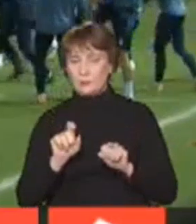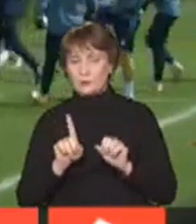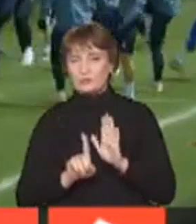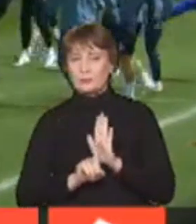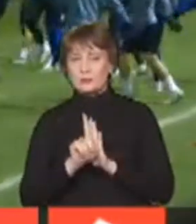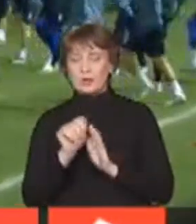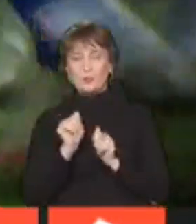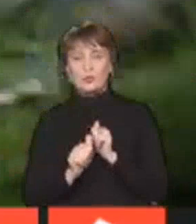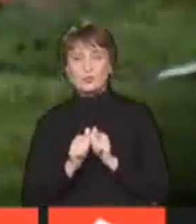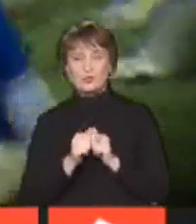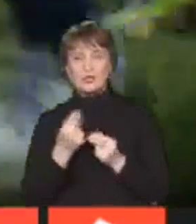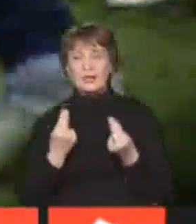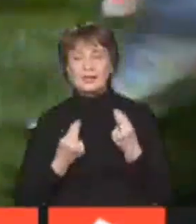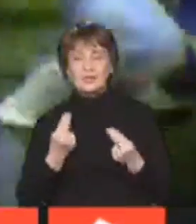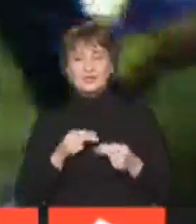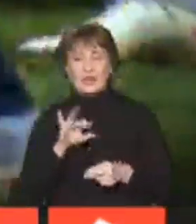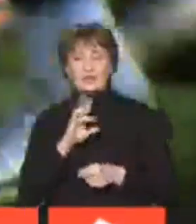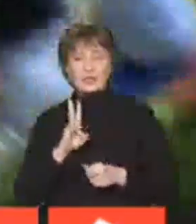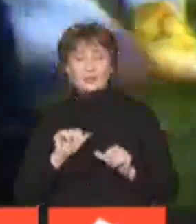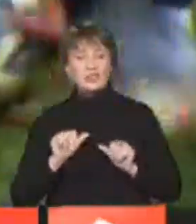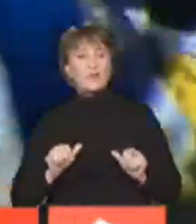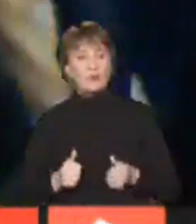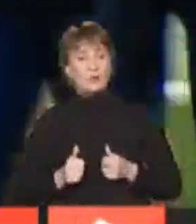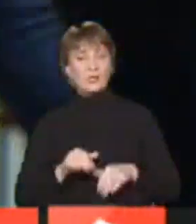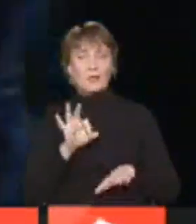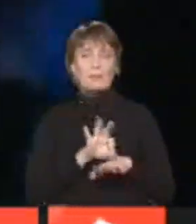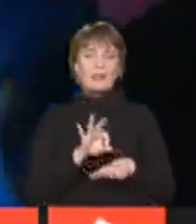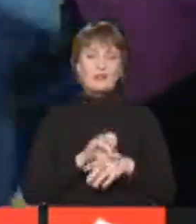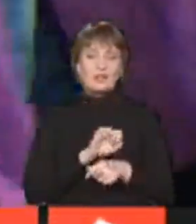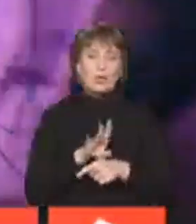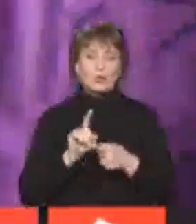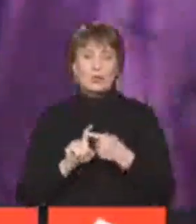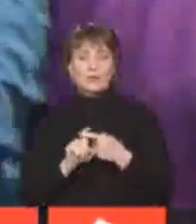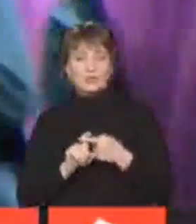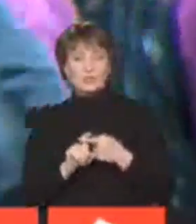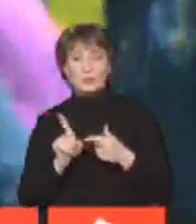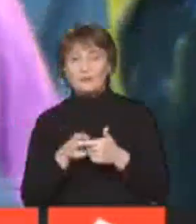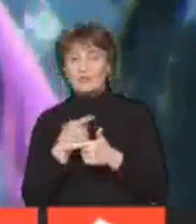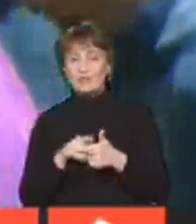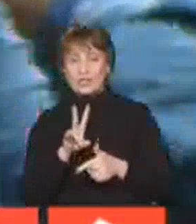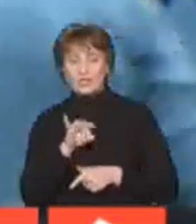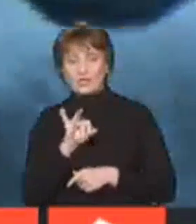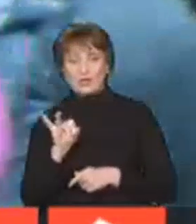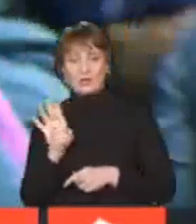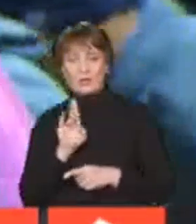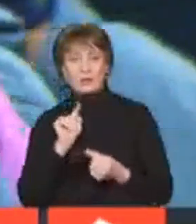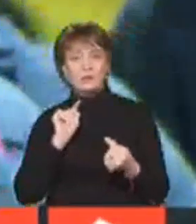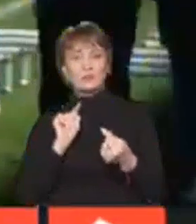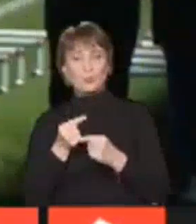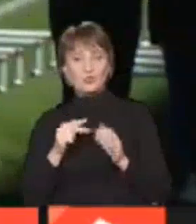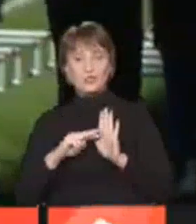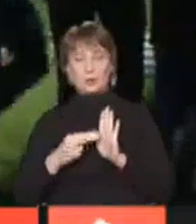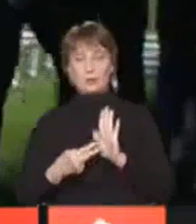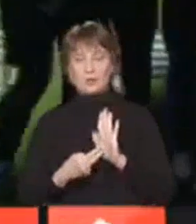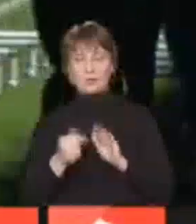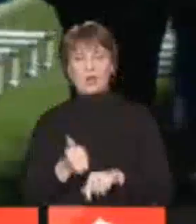гравця в динамівській формі. Незалежно від того, перехворів він на коронавірус чи ні, аби це не суперечило планам Луческу